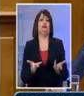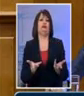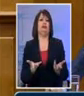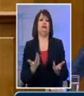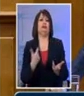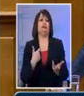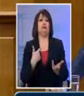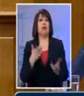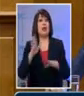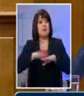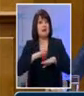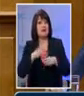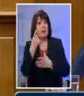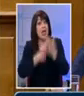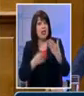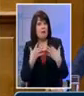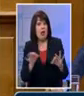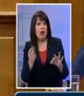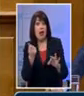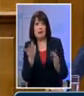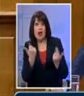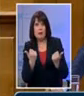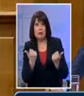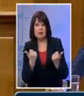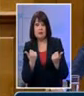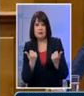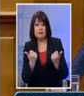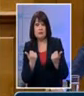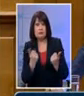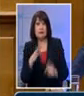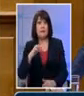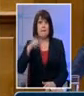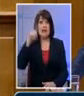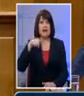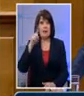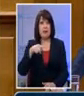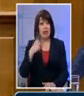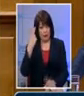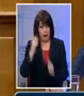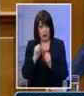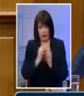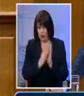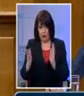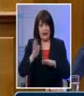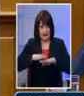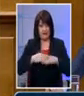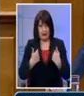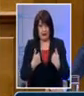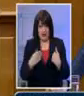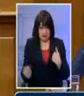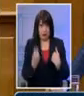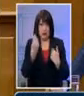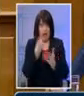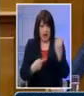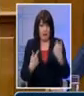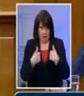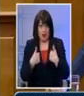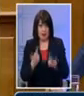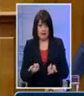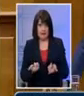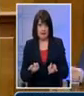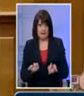χρηματοδοτικό κενό στη χώρα. Τις 50 μέρες, 60 που είμαστε κυβέρνηση, εμείς το δημιουργήσαμε. Δεν